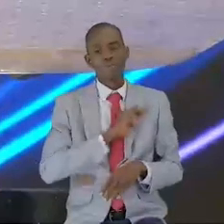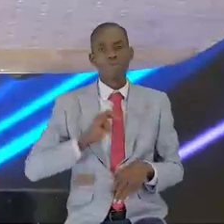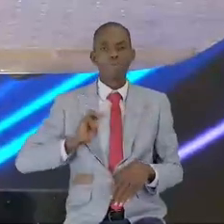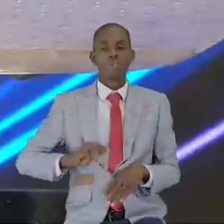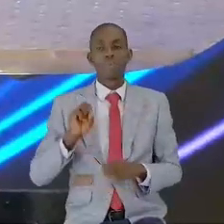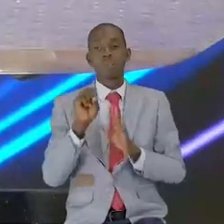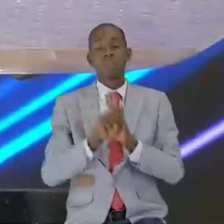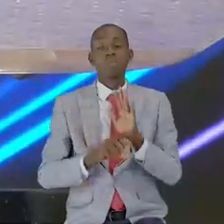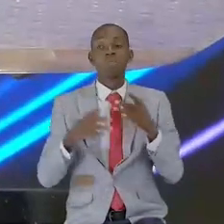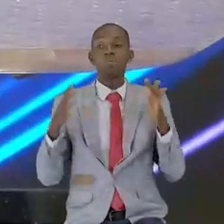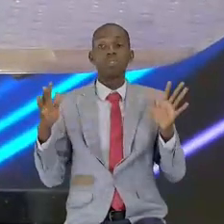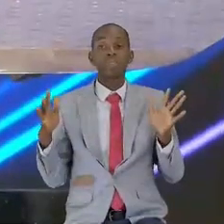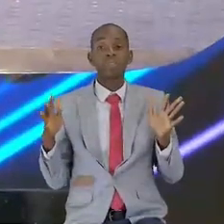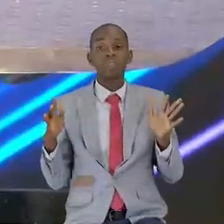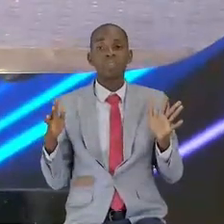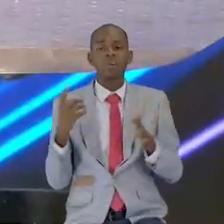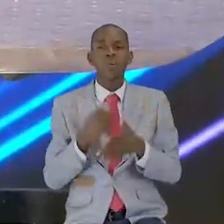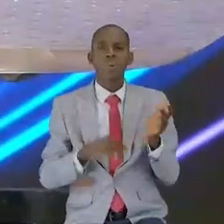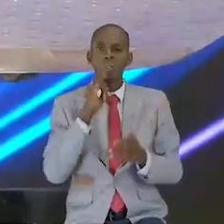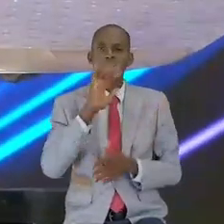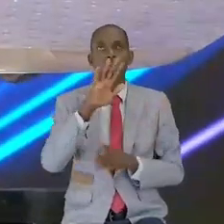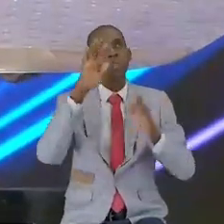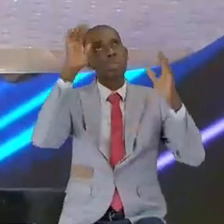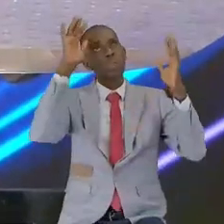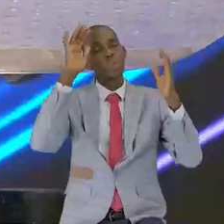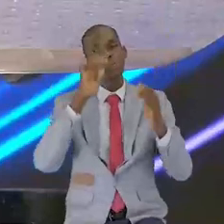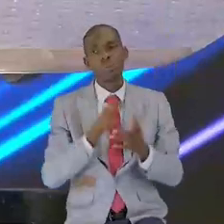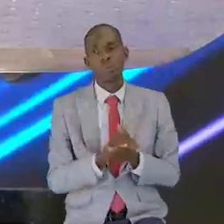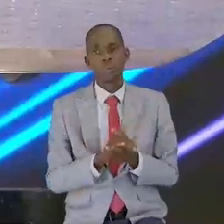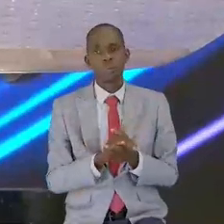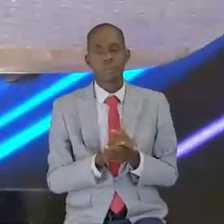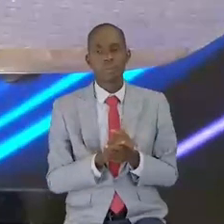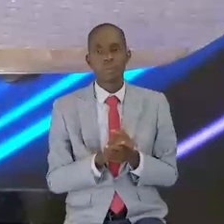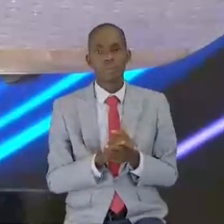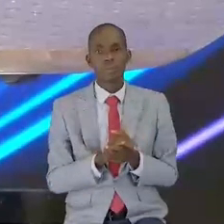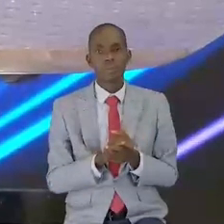appartenance à l'Église. Quelle est ton espérance?